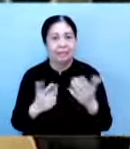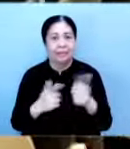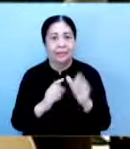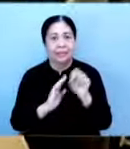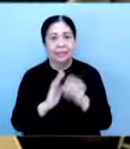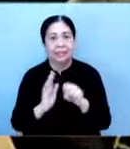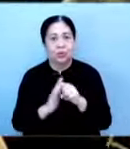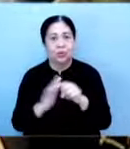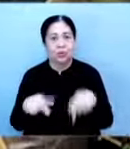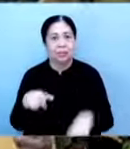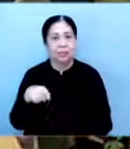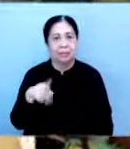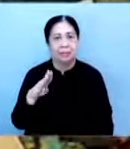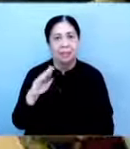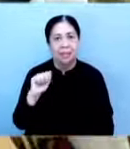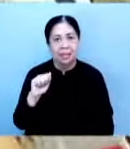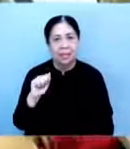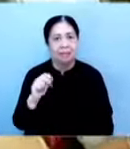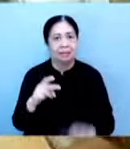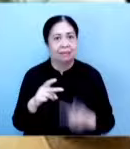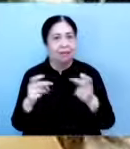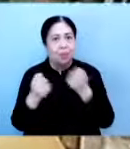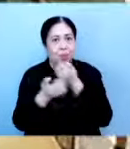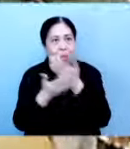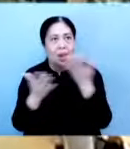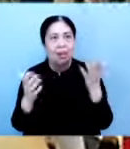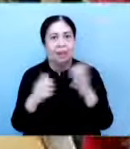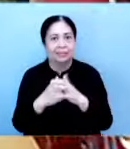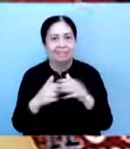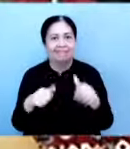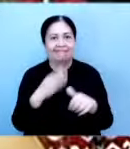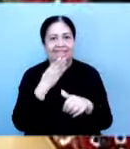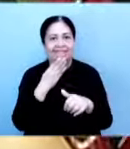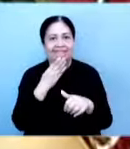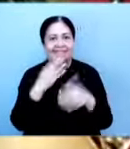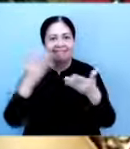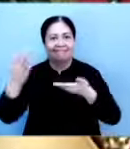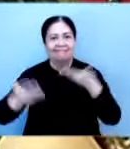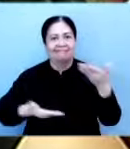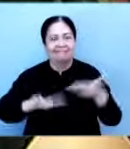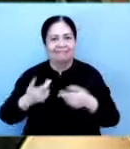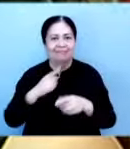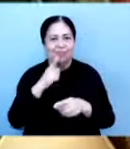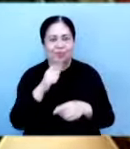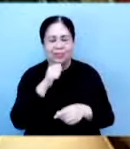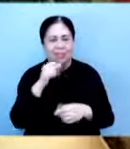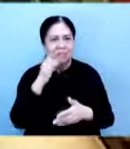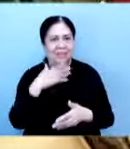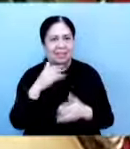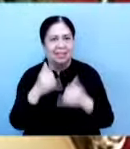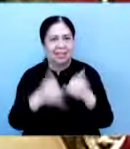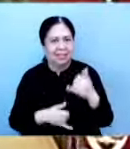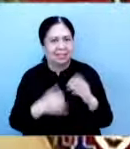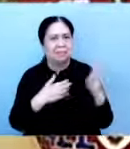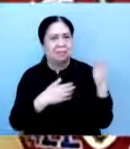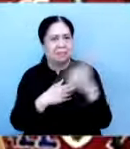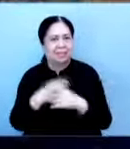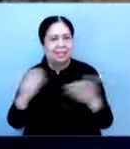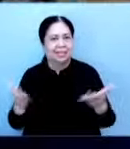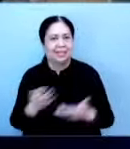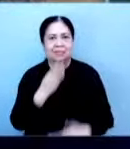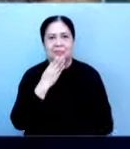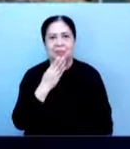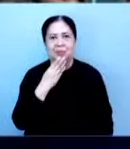and warung welcome ng mga tag Bacolod so Definitely not my last so babalik pa po ako dito sa